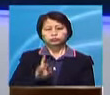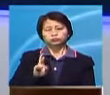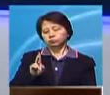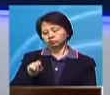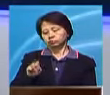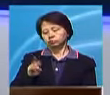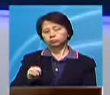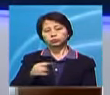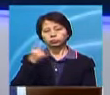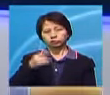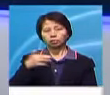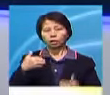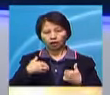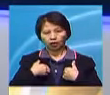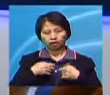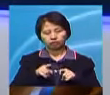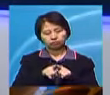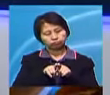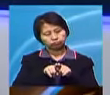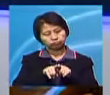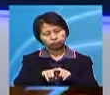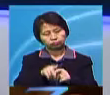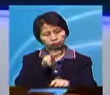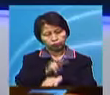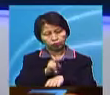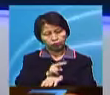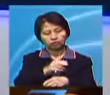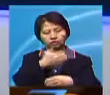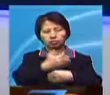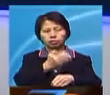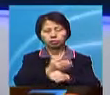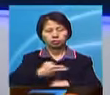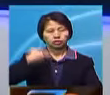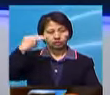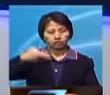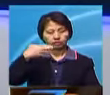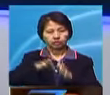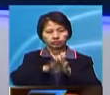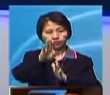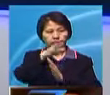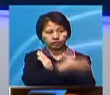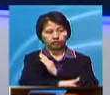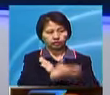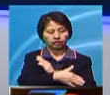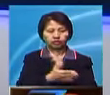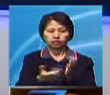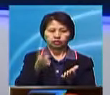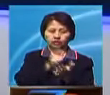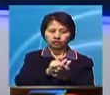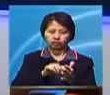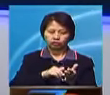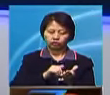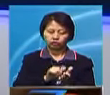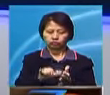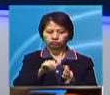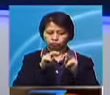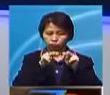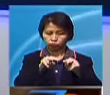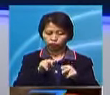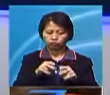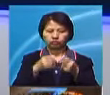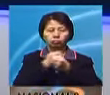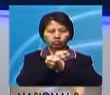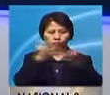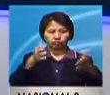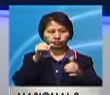RTM sentiasa berada seiring menjadi saksi pembentukan sejarah pembangunan negara. Laporan secara terus dipertontonkan kepada